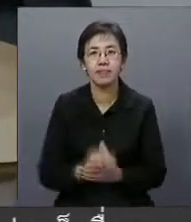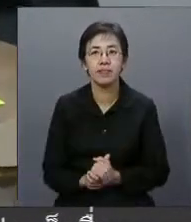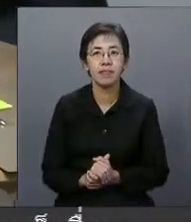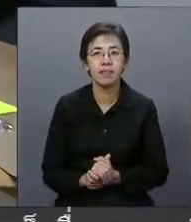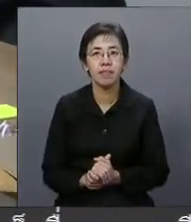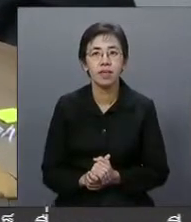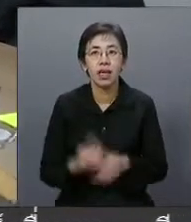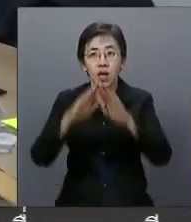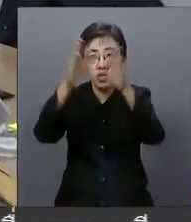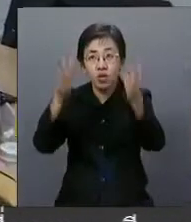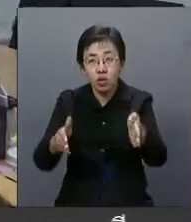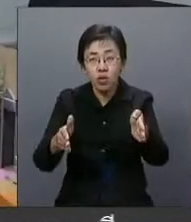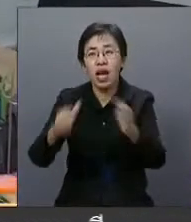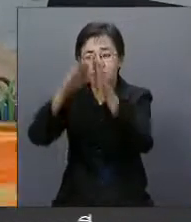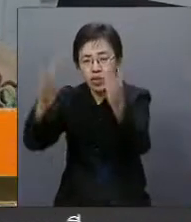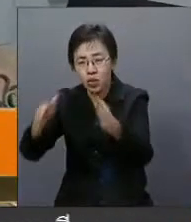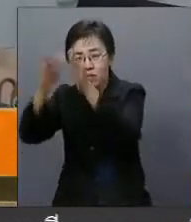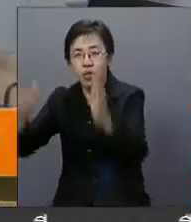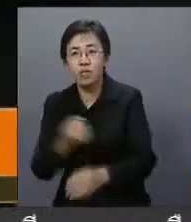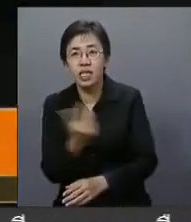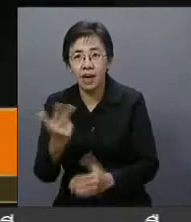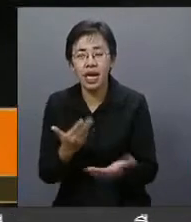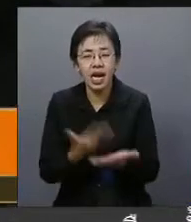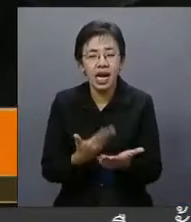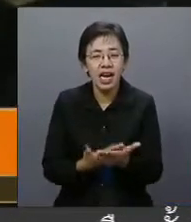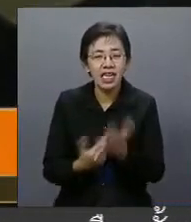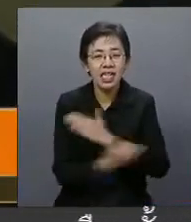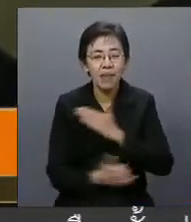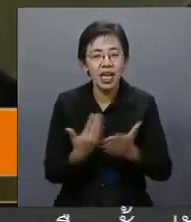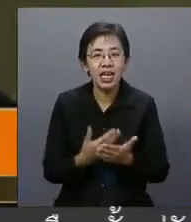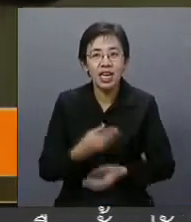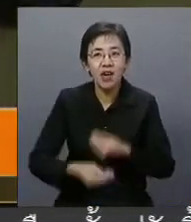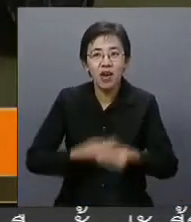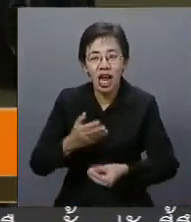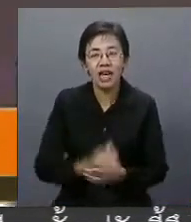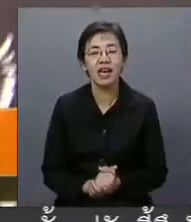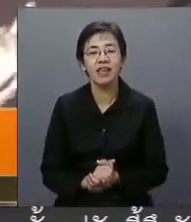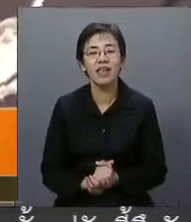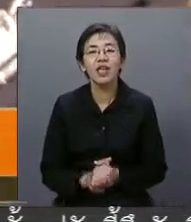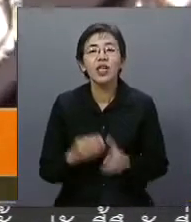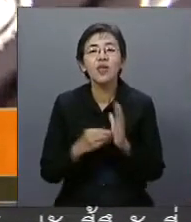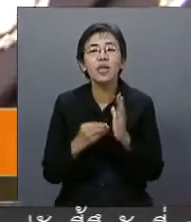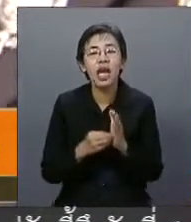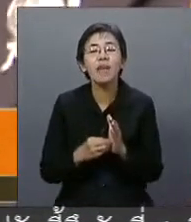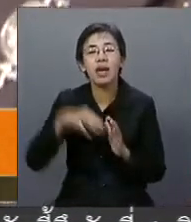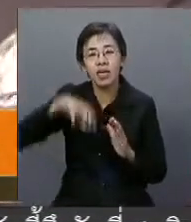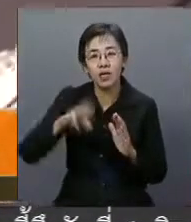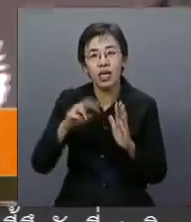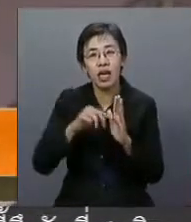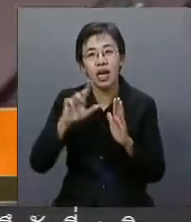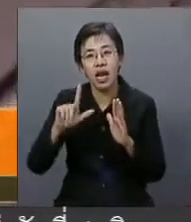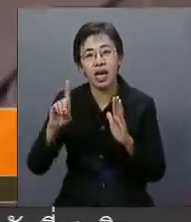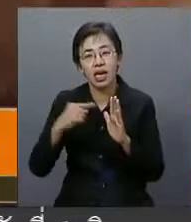ตู้นิรภัย3ตู้ของบริษัทแลกเปลี่ยนเงินตราต่างประเทศที่ย่านราชดำริกรุงเทพมหานครถูกตำรวจระบุว่